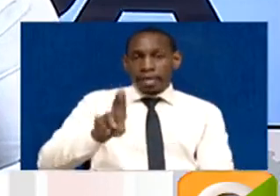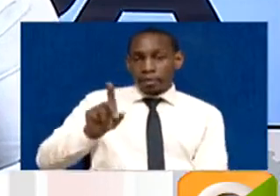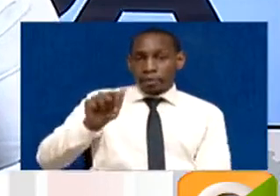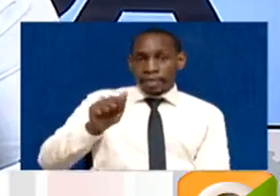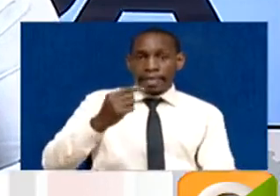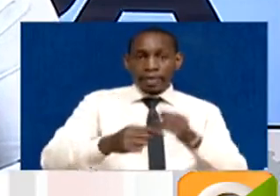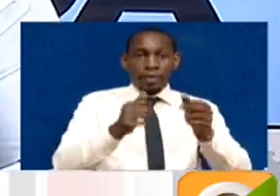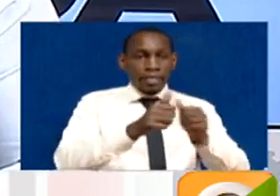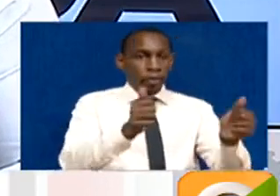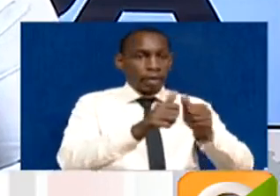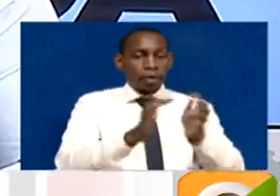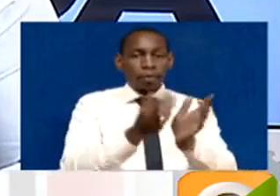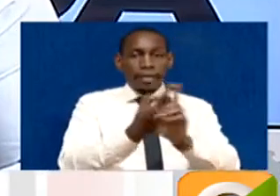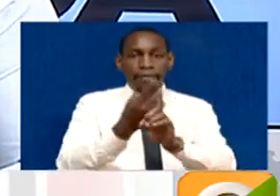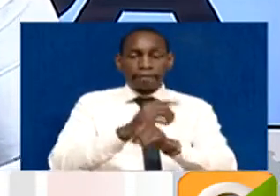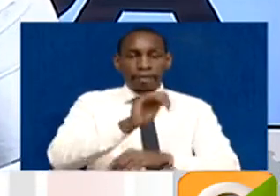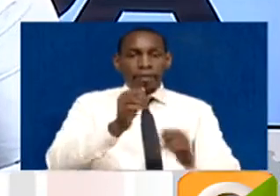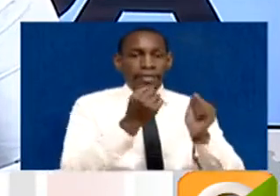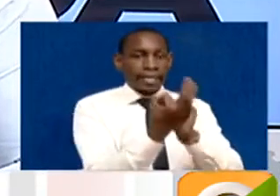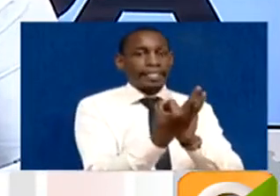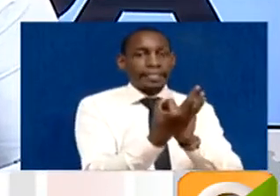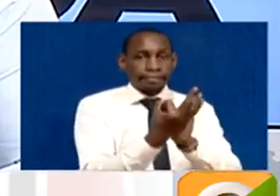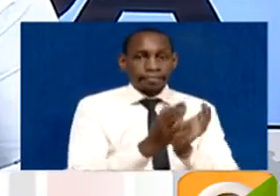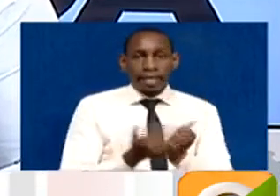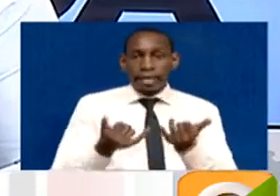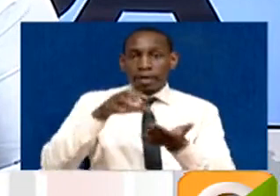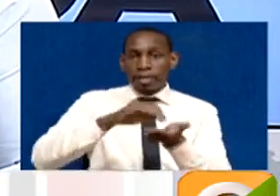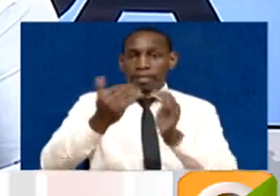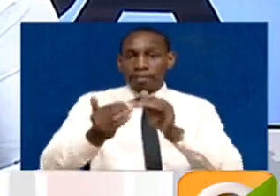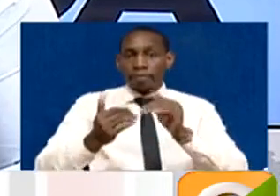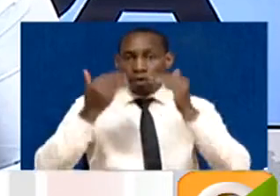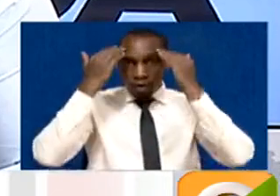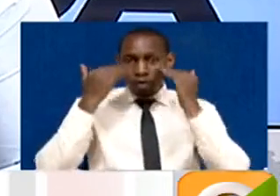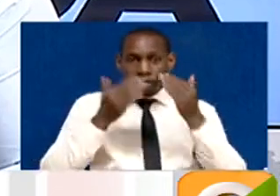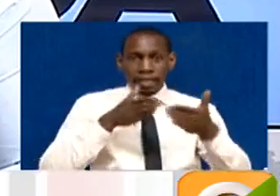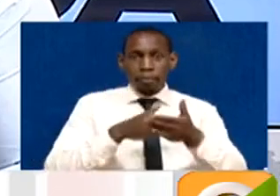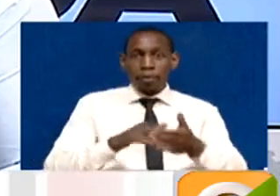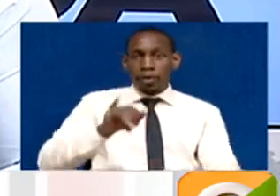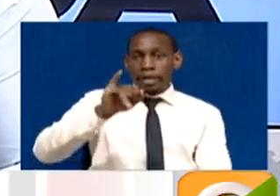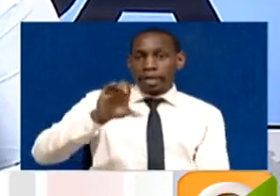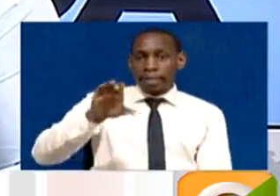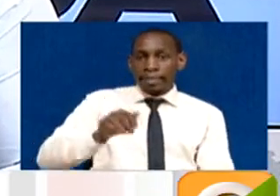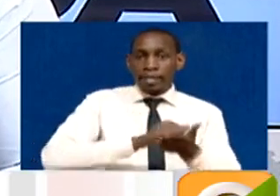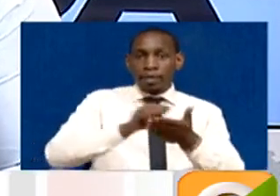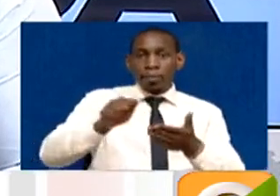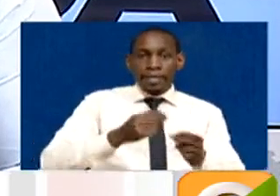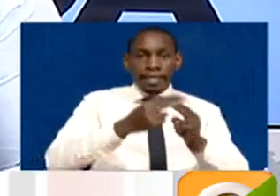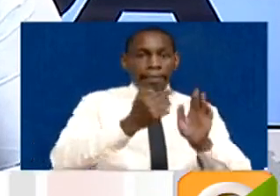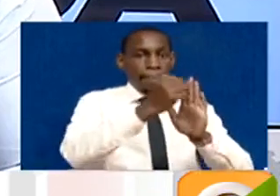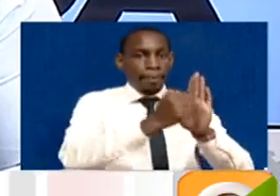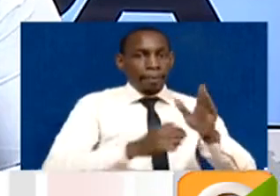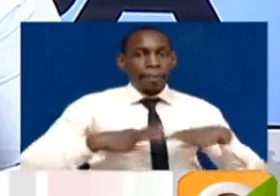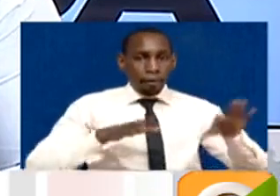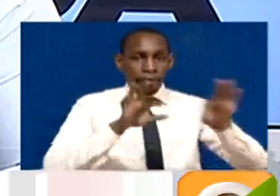UDA yaliendelea vyema katika kaunti 13 huko kesi kuwasilishwa mahakamani kuzuia tume IBC kuchapisha majina